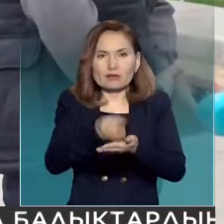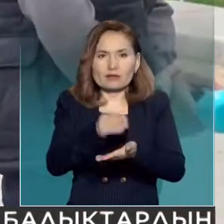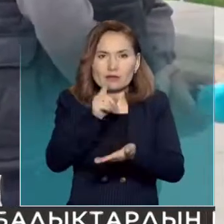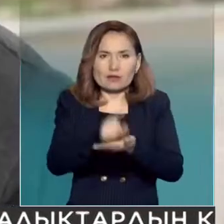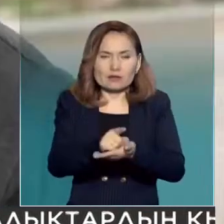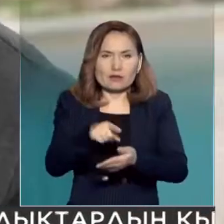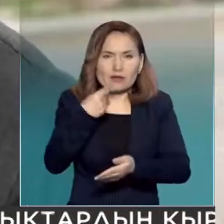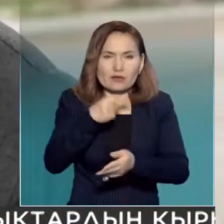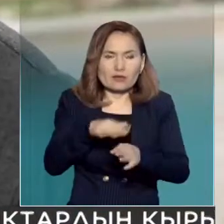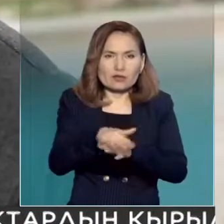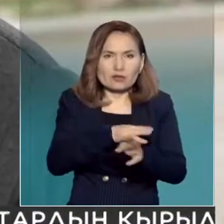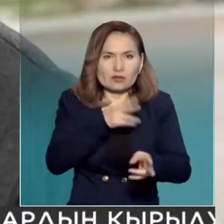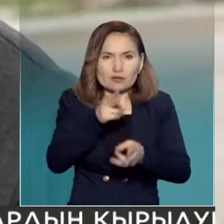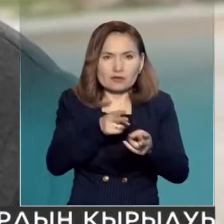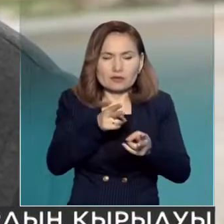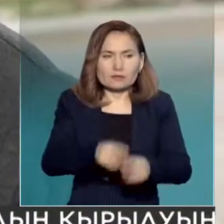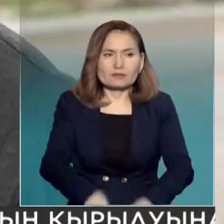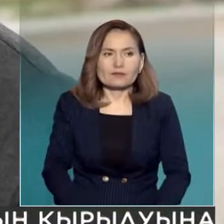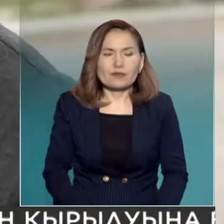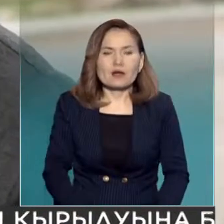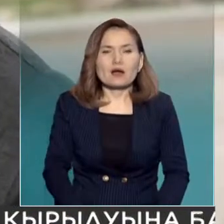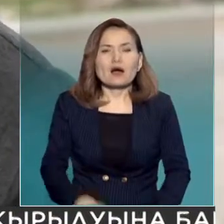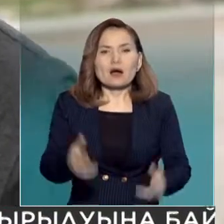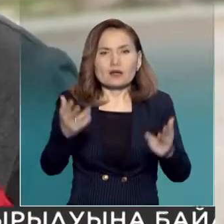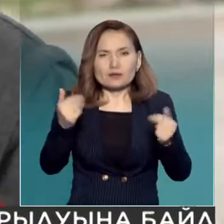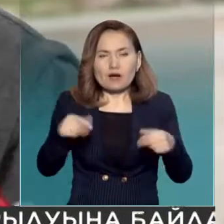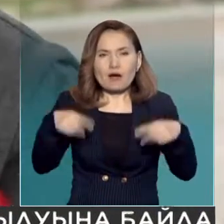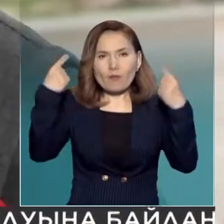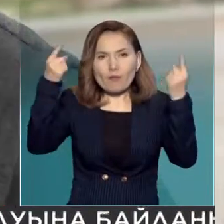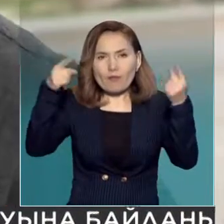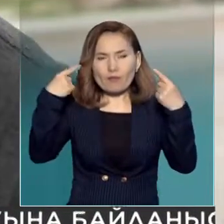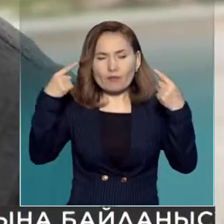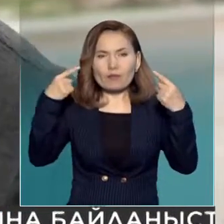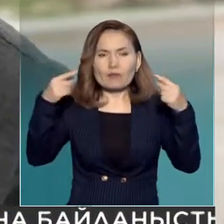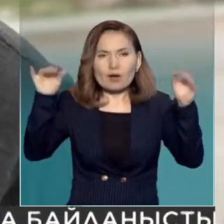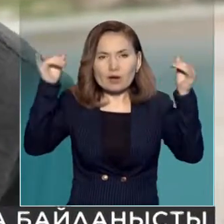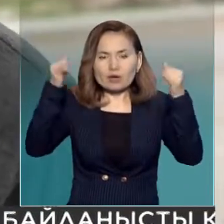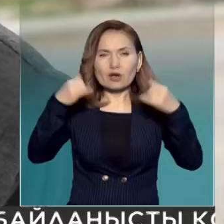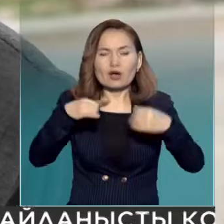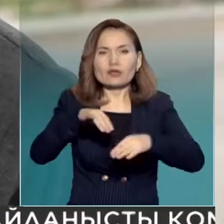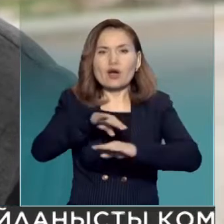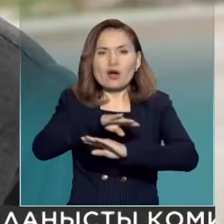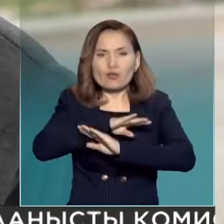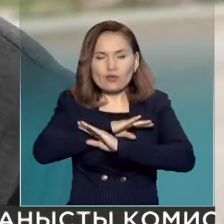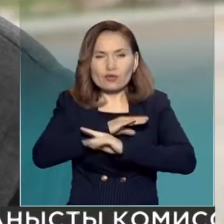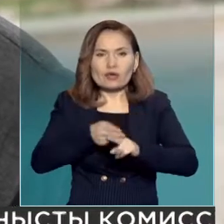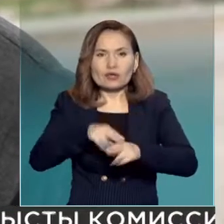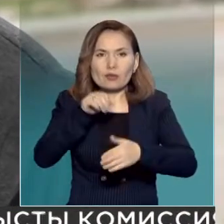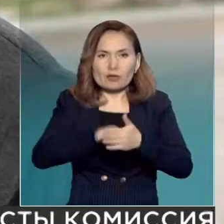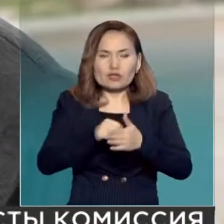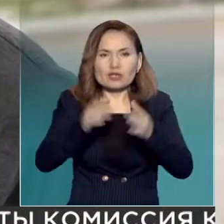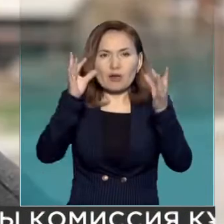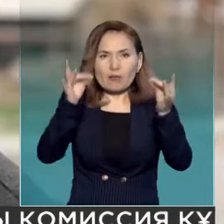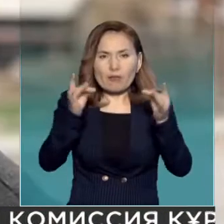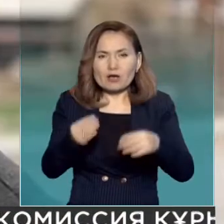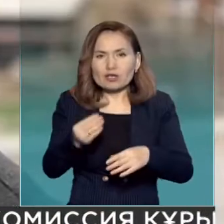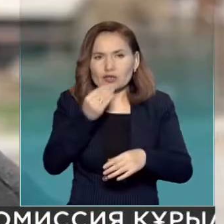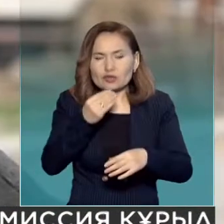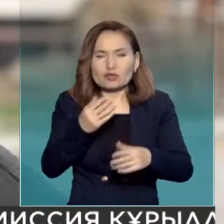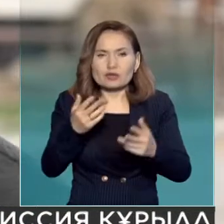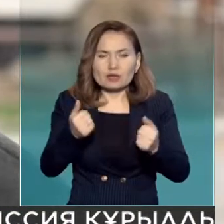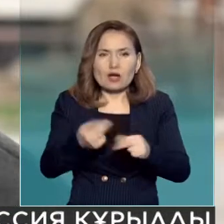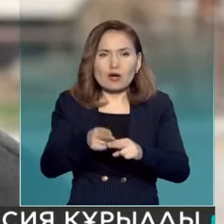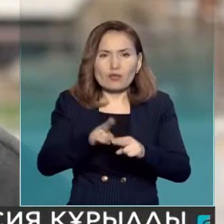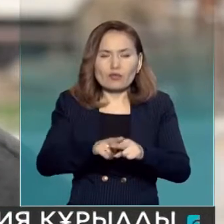тұрғындар. Ол рас. Мал өліп жатыр, малдар неғып жатыр. Салапан жеген мал өлмей не болады ол? Малдар қырылуын қырылып жатыр ол да. Ол рас. Шыға